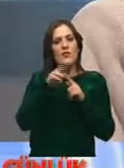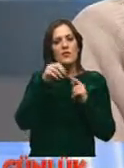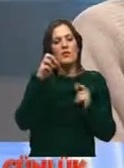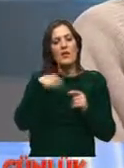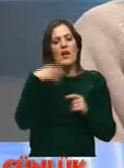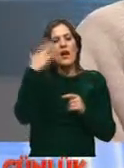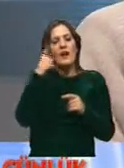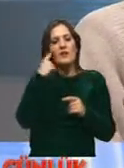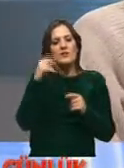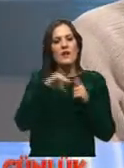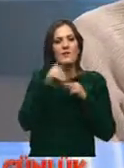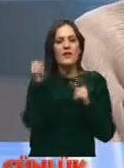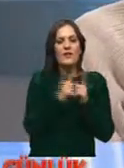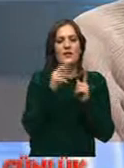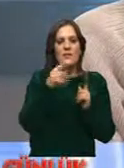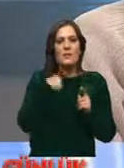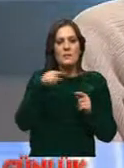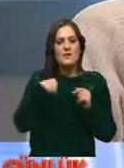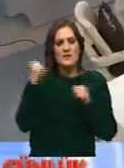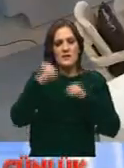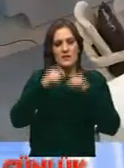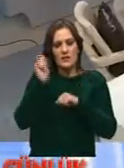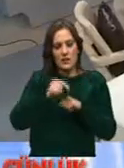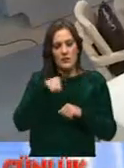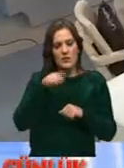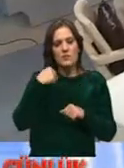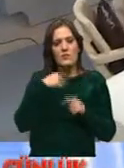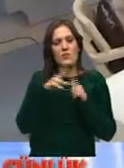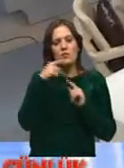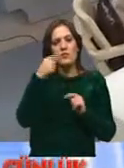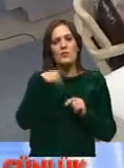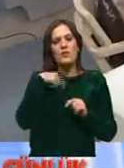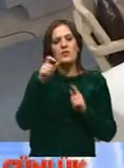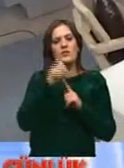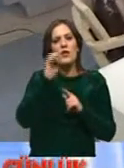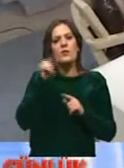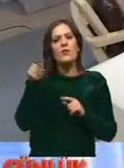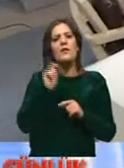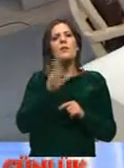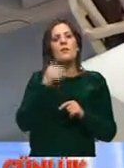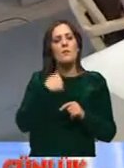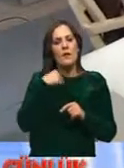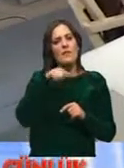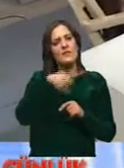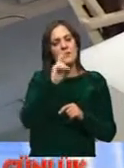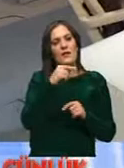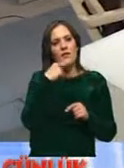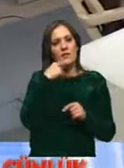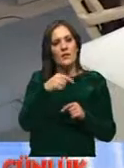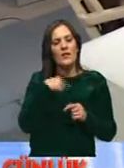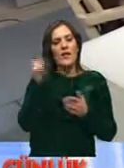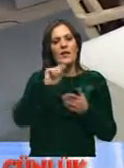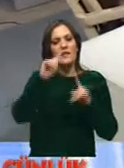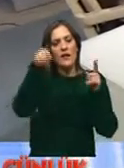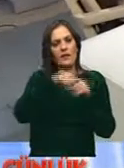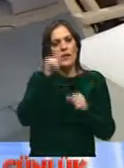ya da Karagöz Hacivat gibi biz çekişiyoruz. Mesela diyorum ki koroya, çocuklar diyorum Çiğdem öğretmen yapamadı bunu, değil mi? Ben sizin tarafınızdayım, işte